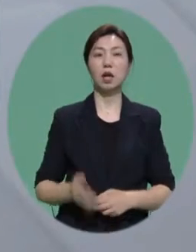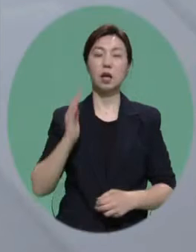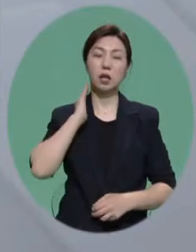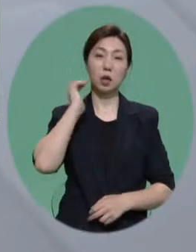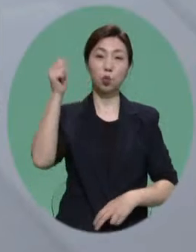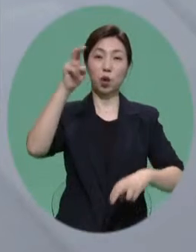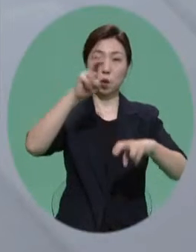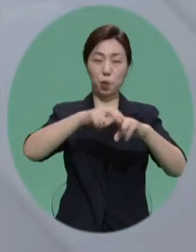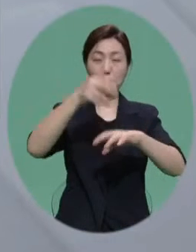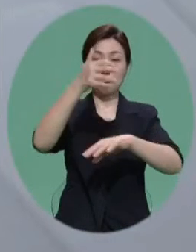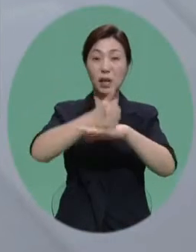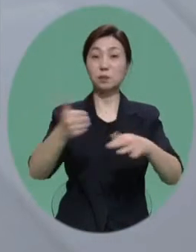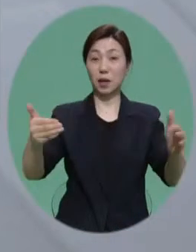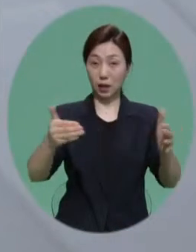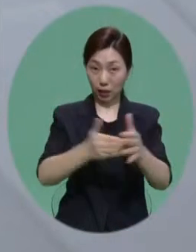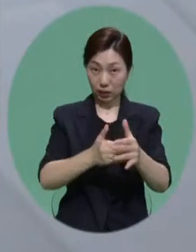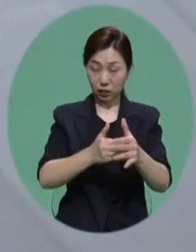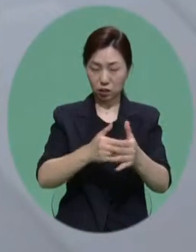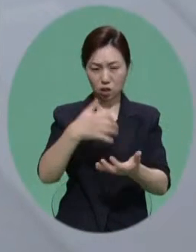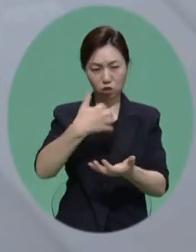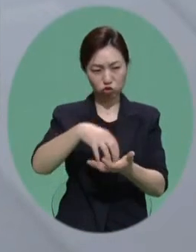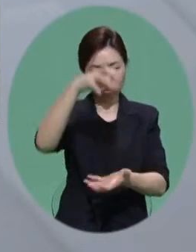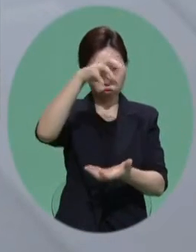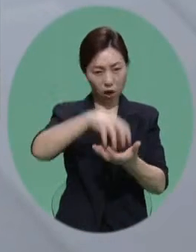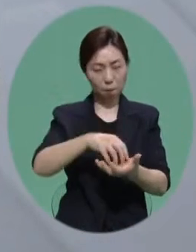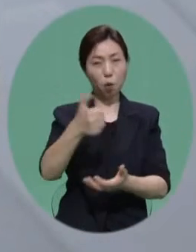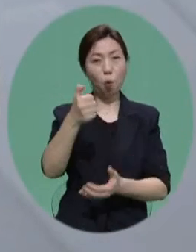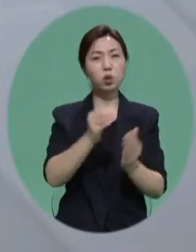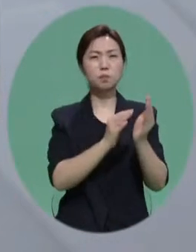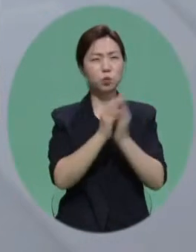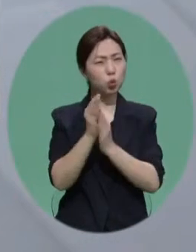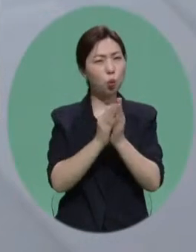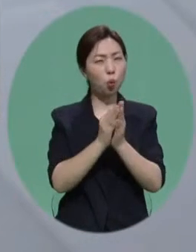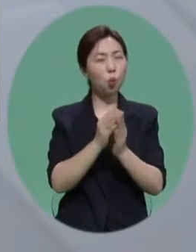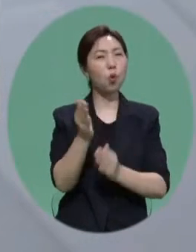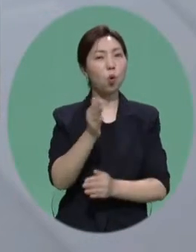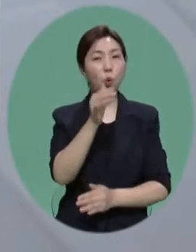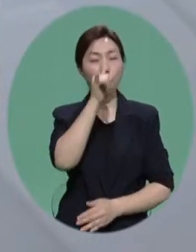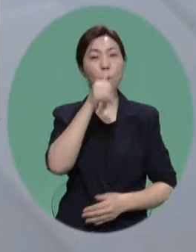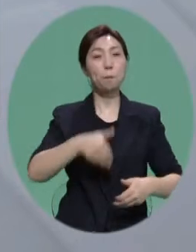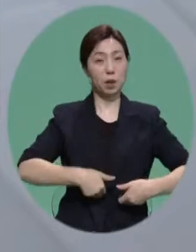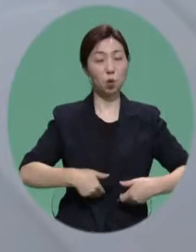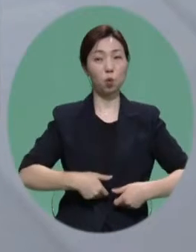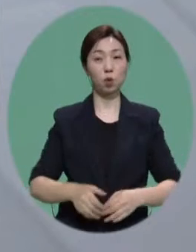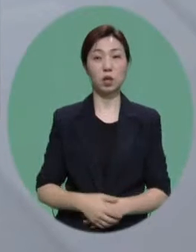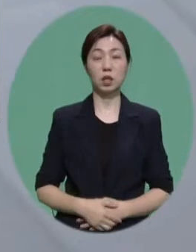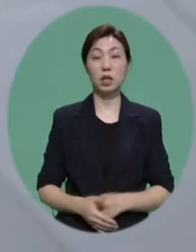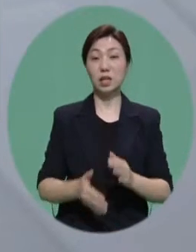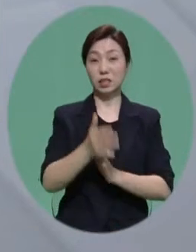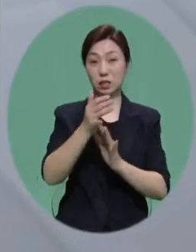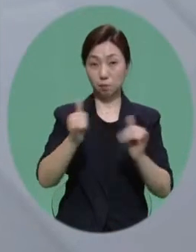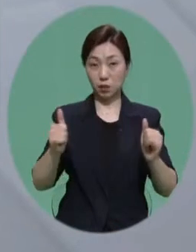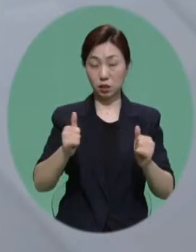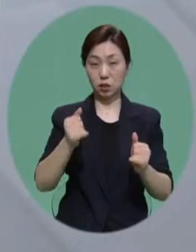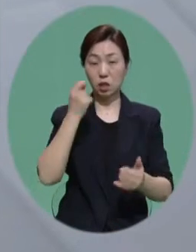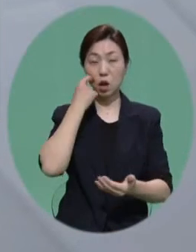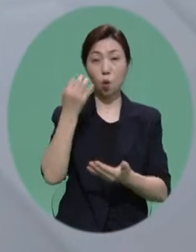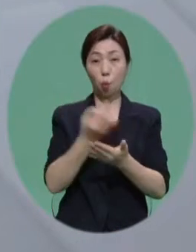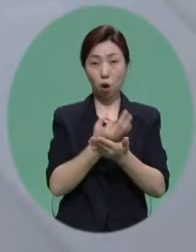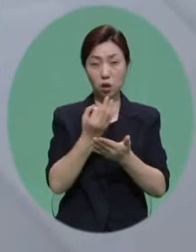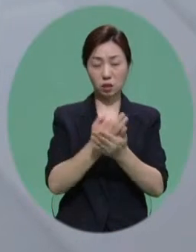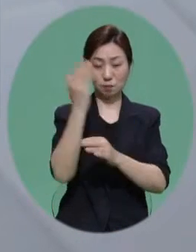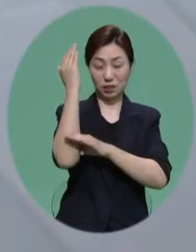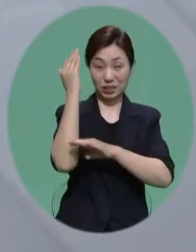이제 계산해 보니까 50조 정도 돼요 어 국방 에너지 4 4 그래서 저는 이제 에 시민 최저 소득 100만 원을 4 월